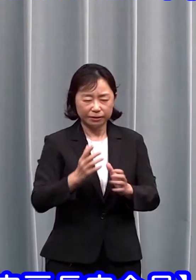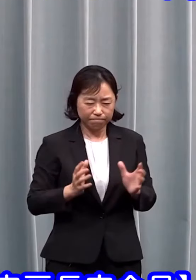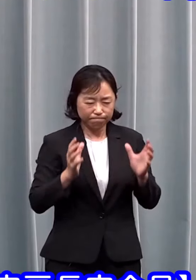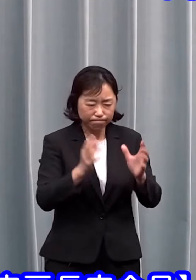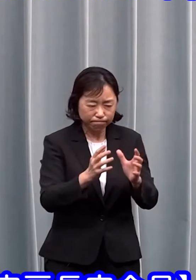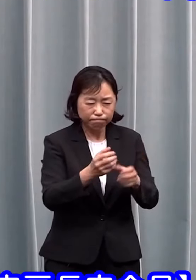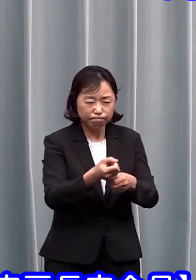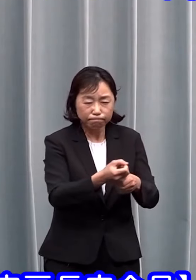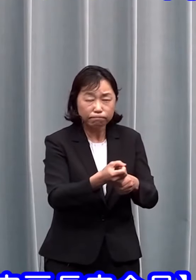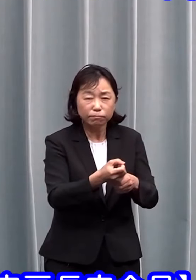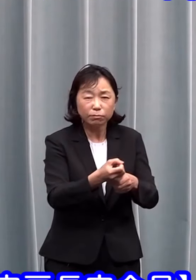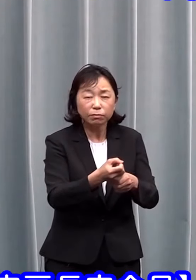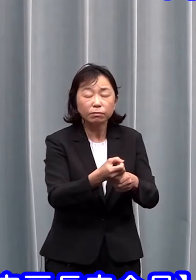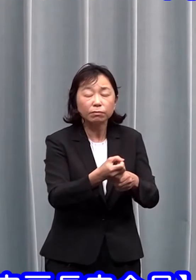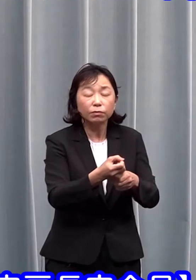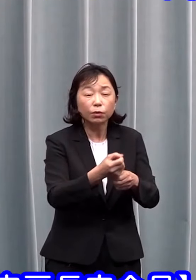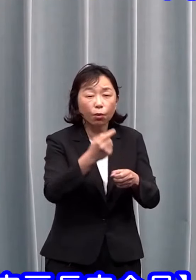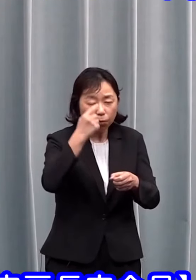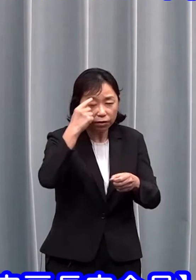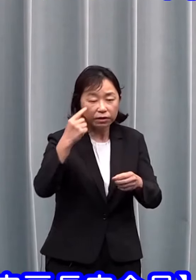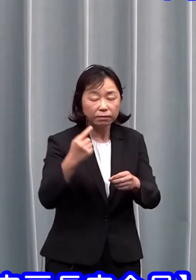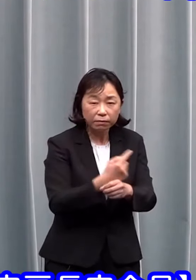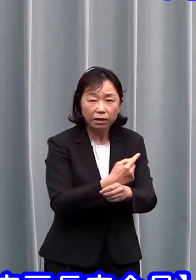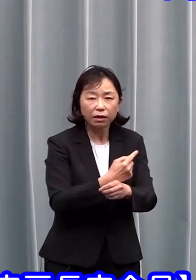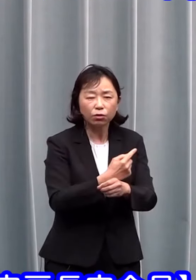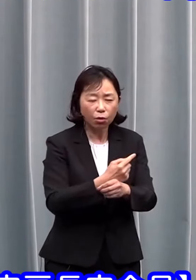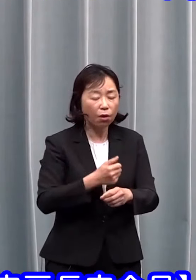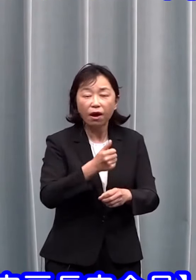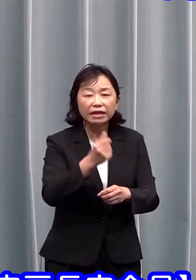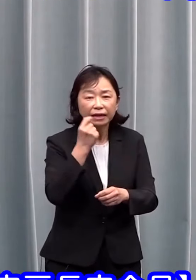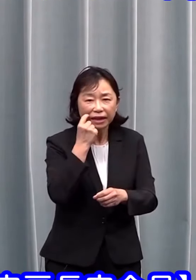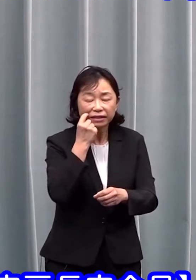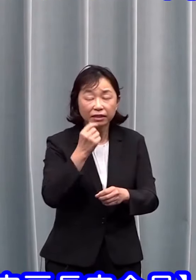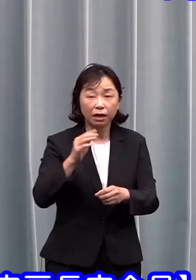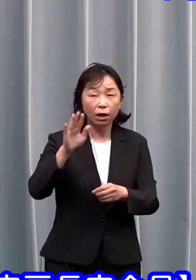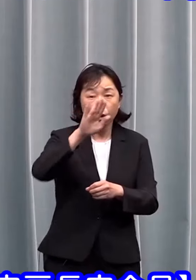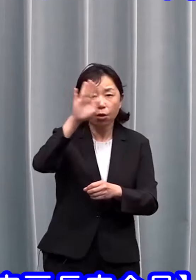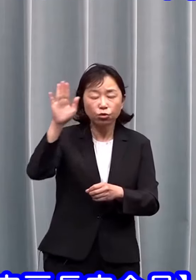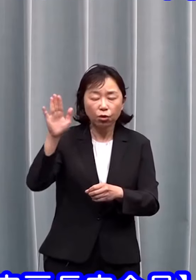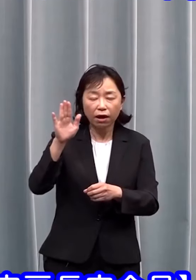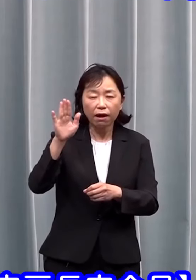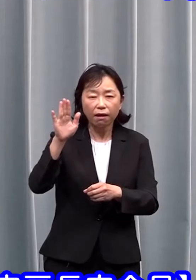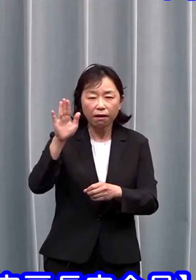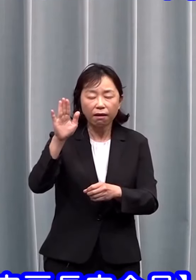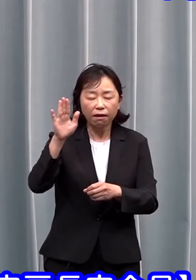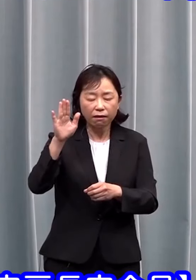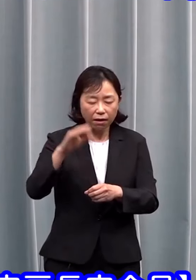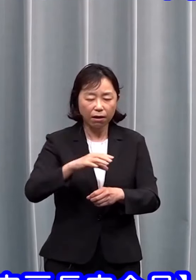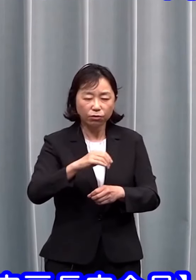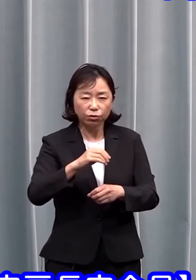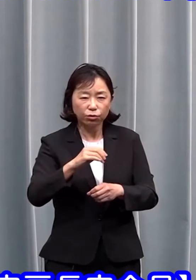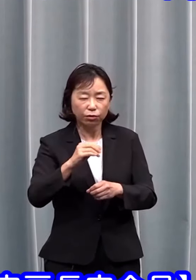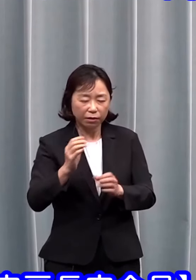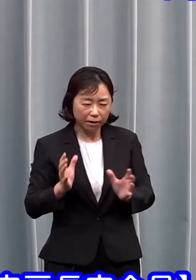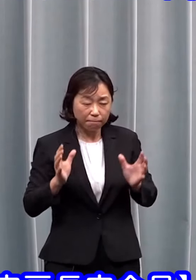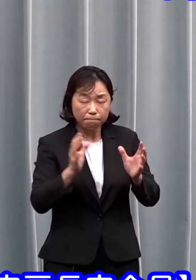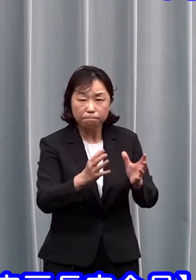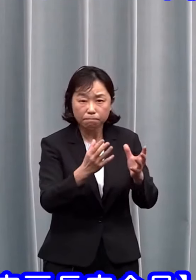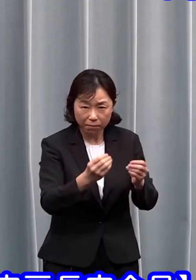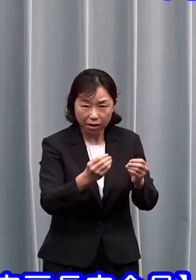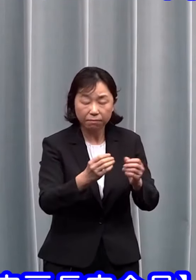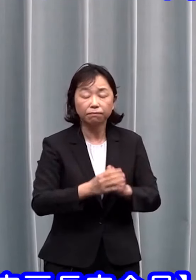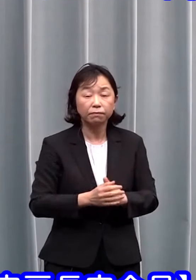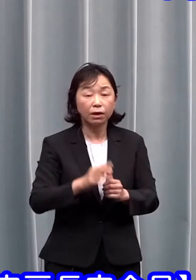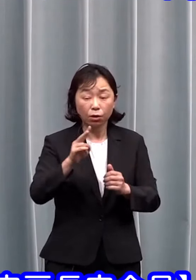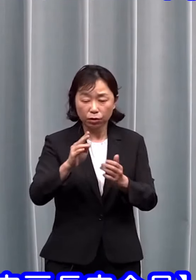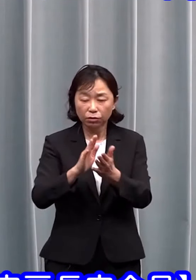現地入りができず、2日になって空路から20人、陸路からわずか10人がたどり着き、2つの県を加えた